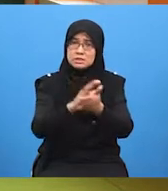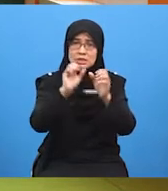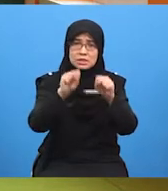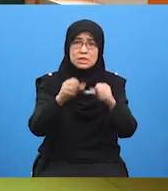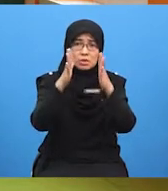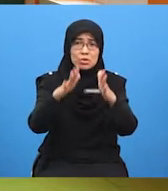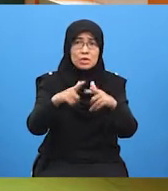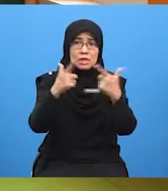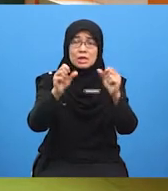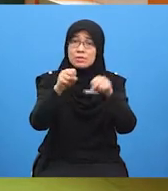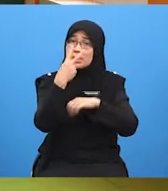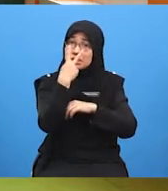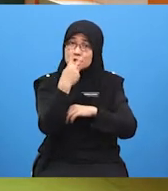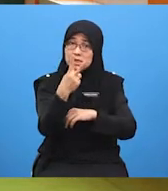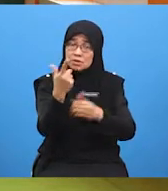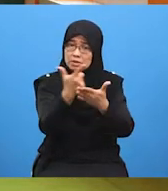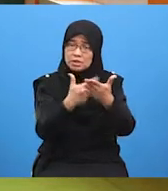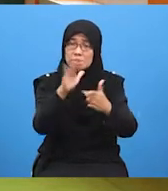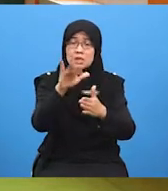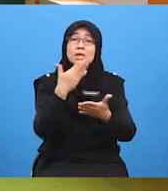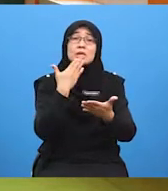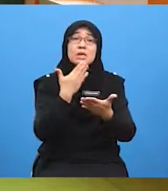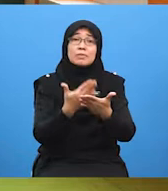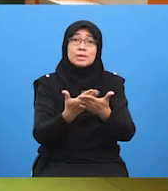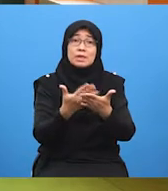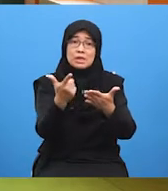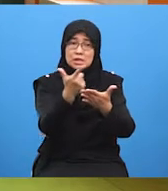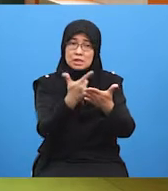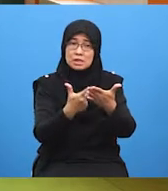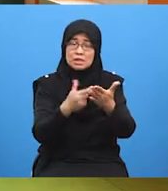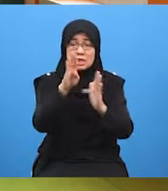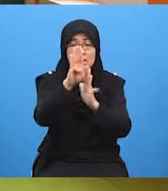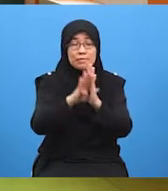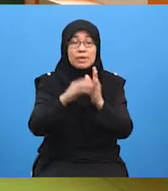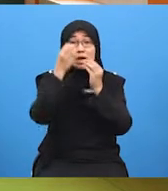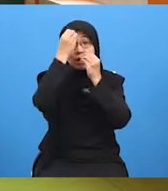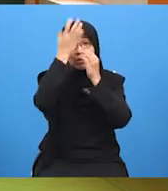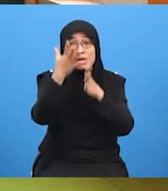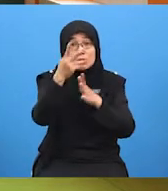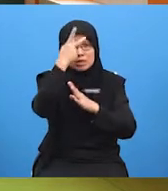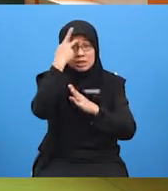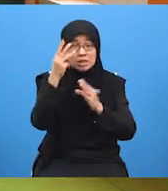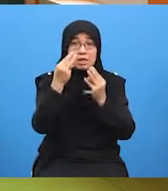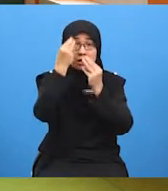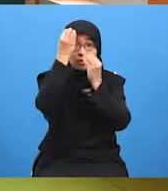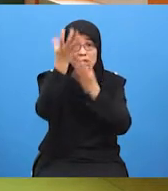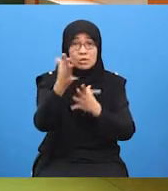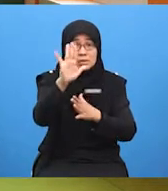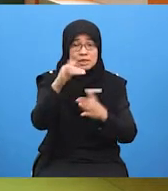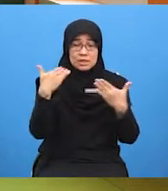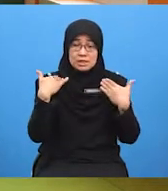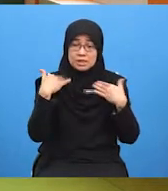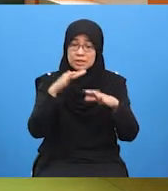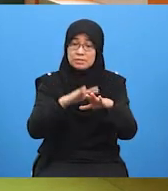lain. Lakaran yang baik adalah lakaran bermaklumat kerana maklumat yang ada